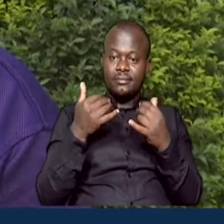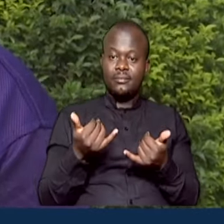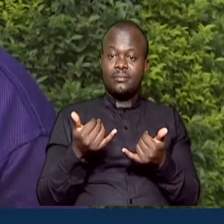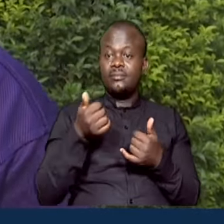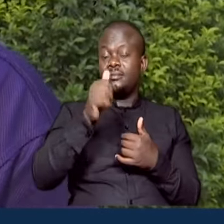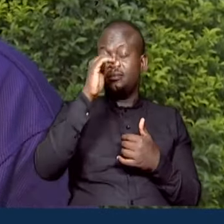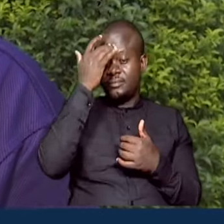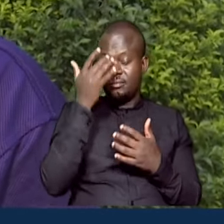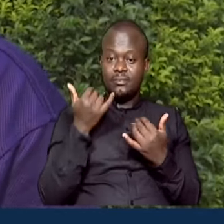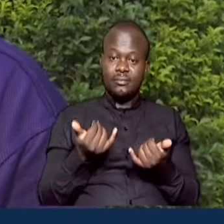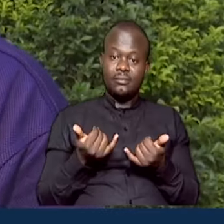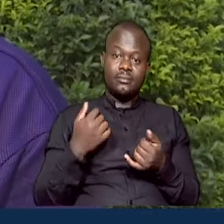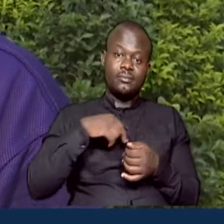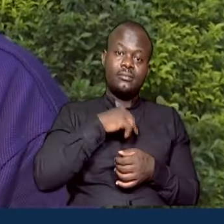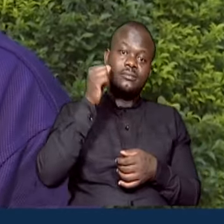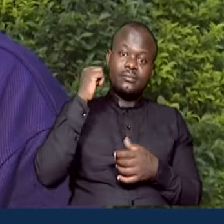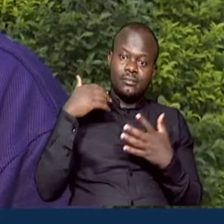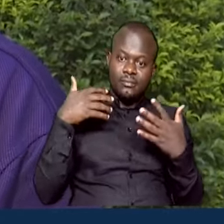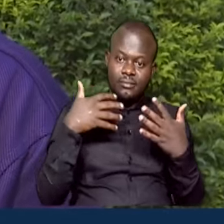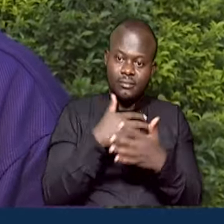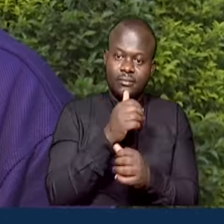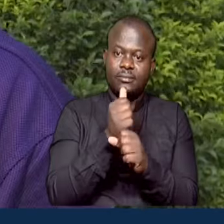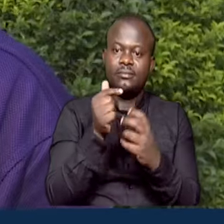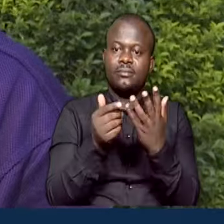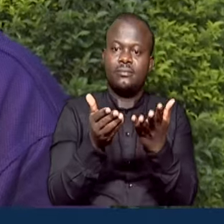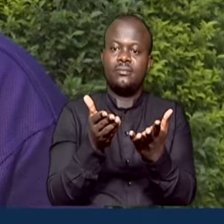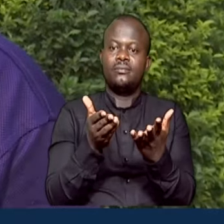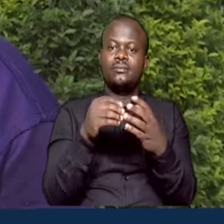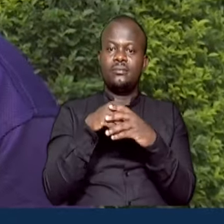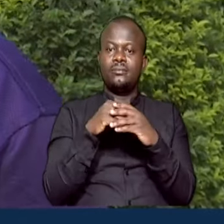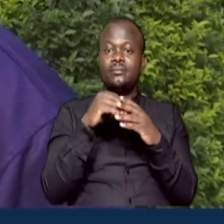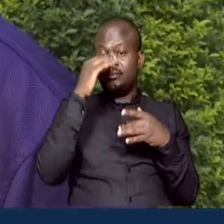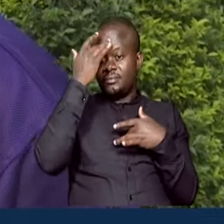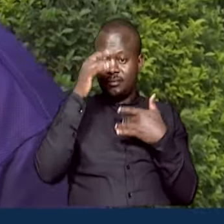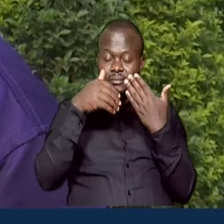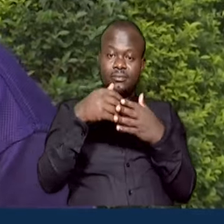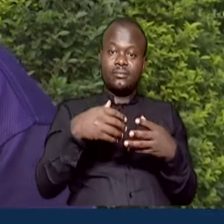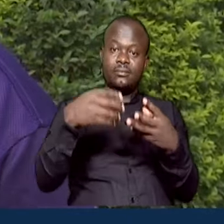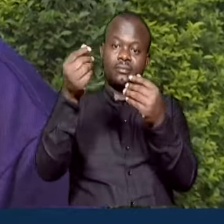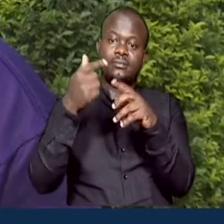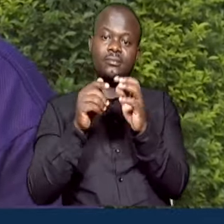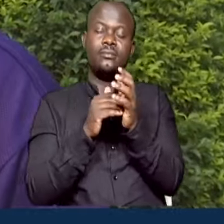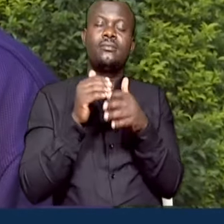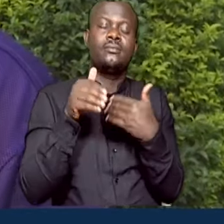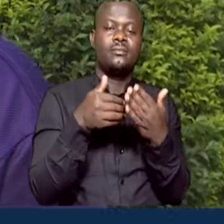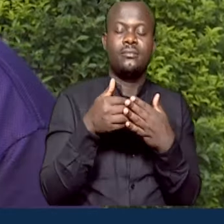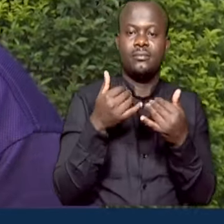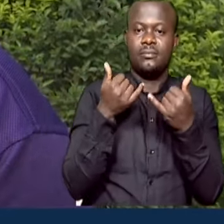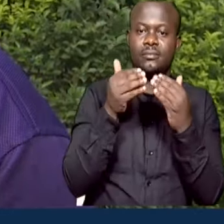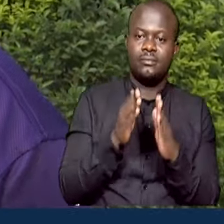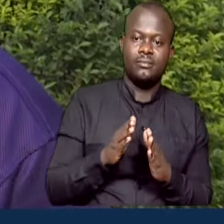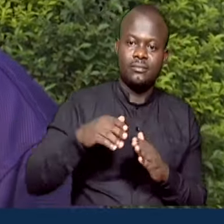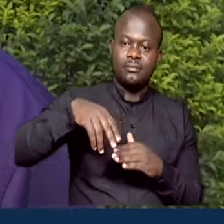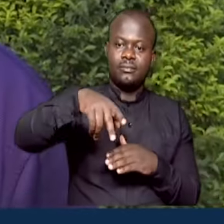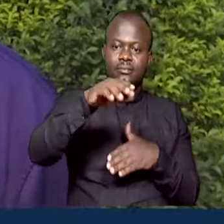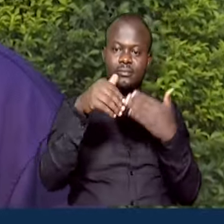cyorezo ejo twari twakikanze nkorera hano umurwayi baramujyanye ariko nyine ubu umuntu uri gutambuka ari